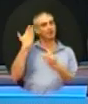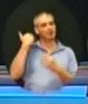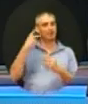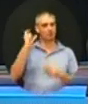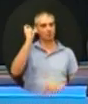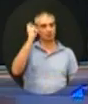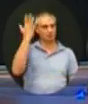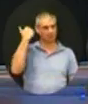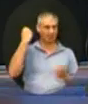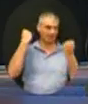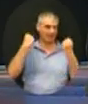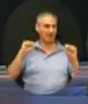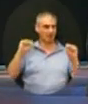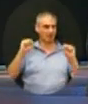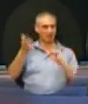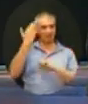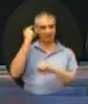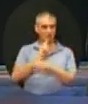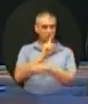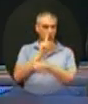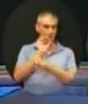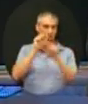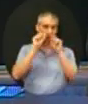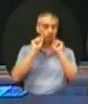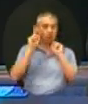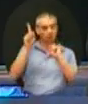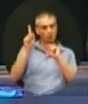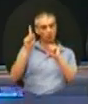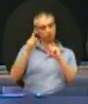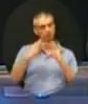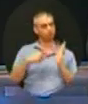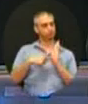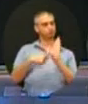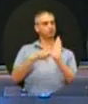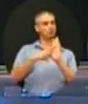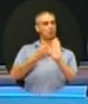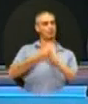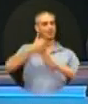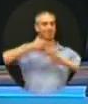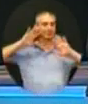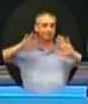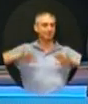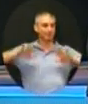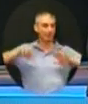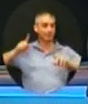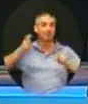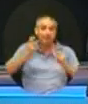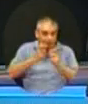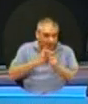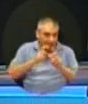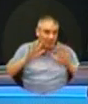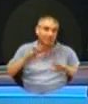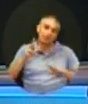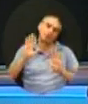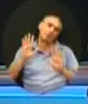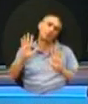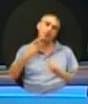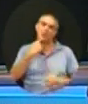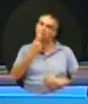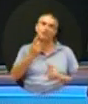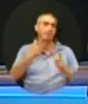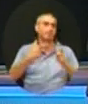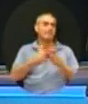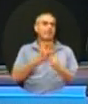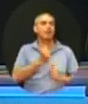עם טורקיה חילונית לפני תקופה של ארדואן הוא ממצב את עצמו כמנהיג איסלאמיסטית זאת מפלגה איסלאמיסטית ככה היא מוגדרת